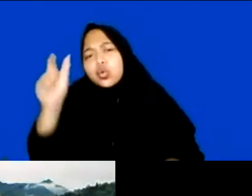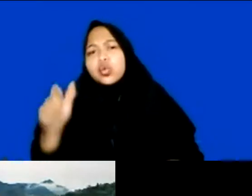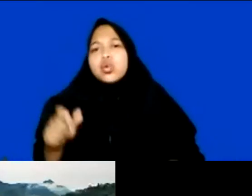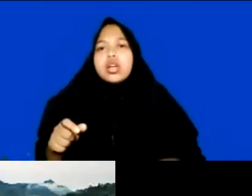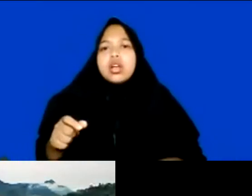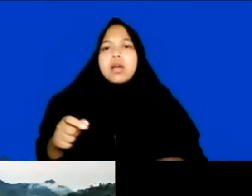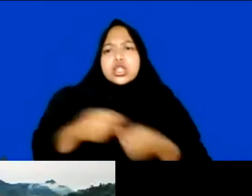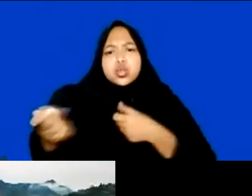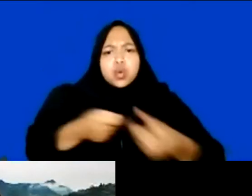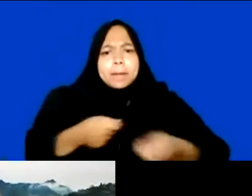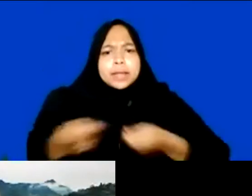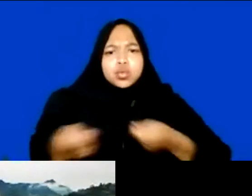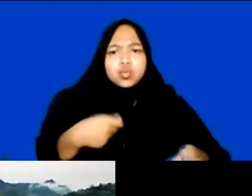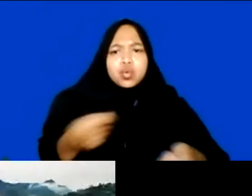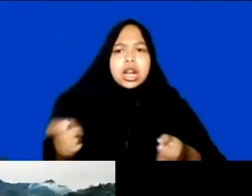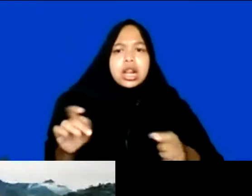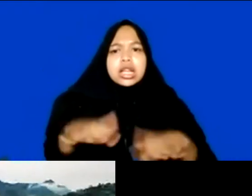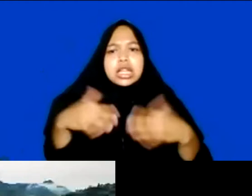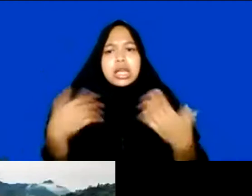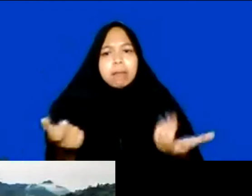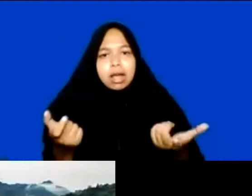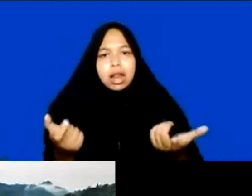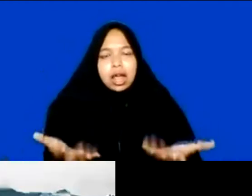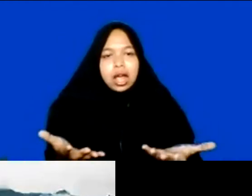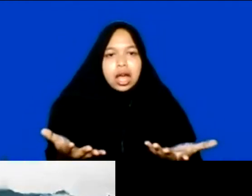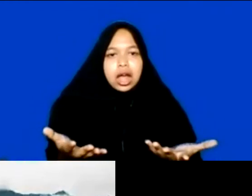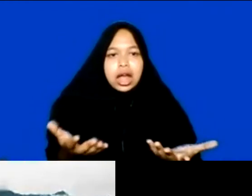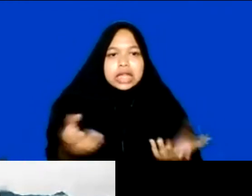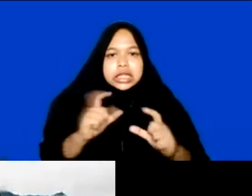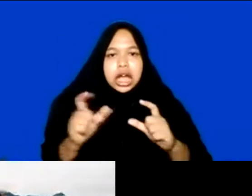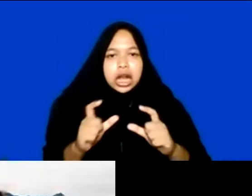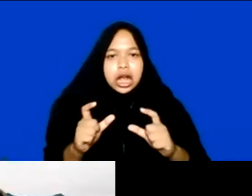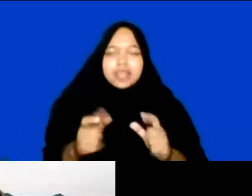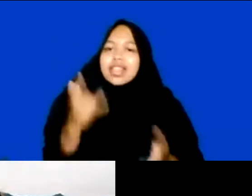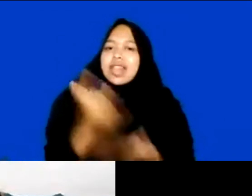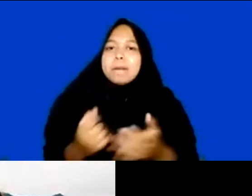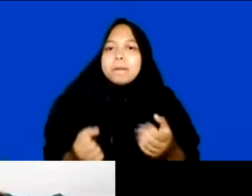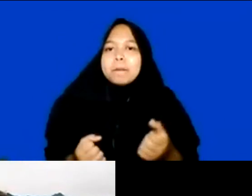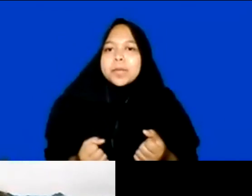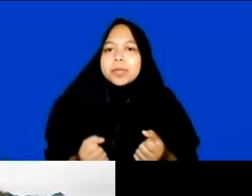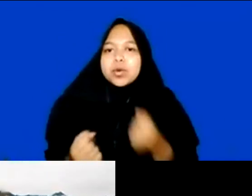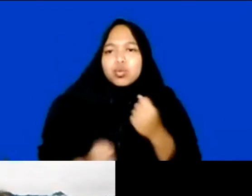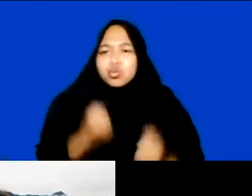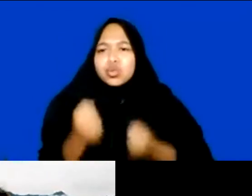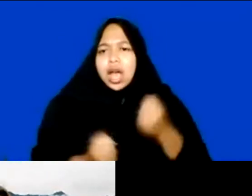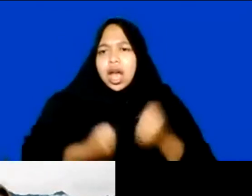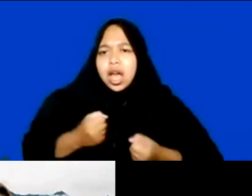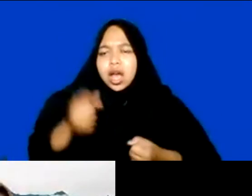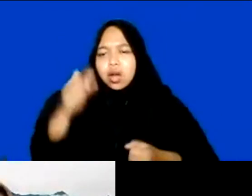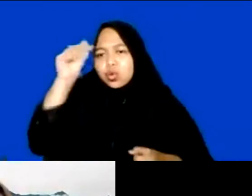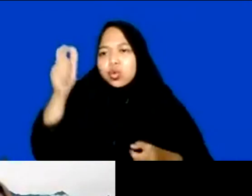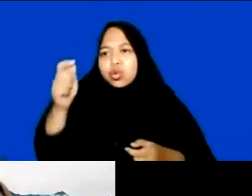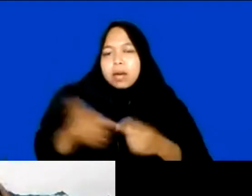bagi kita yang ingin di dunia usaha kreatif? Dari Mas Sugeng, SMKN 12 Surabaya.